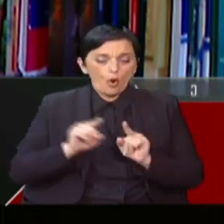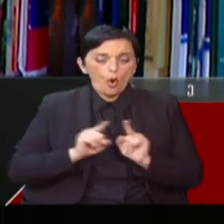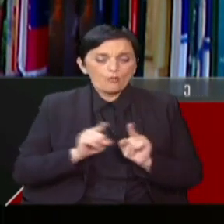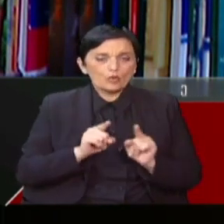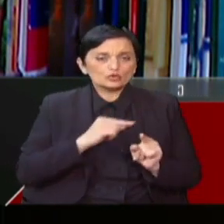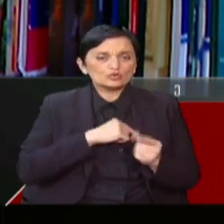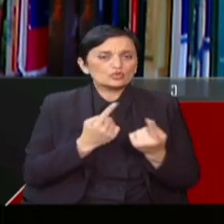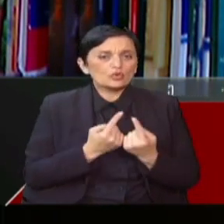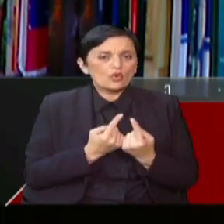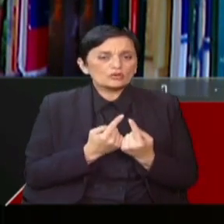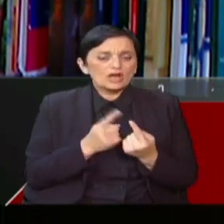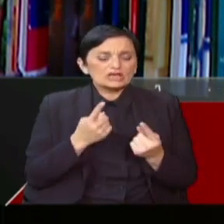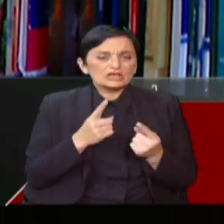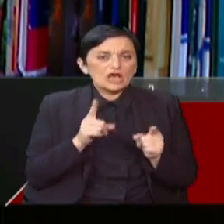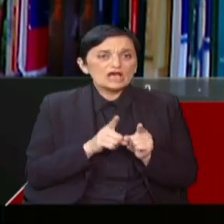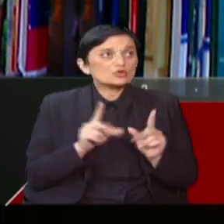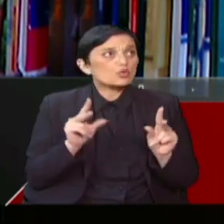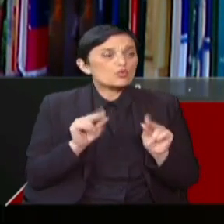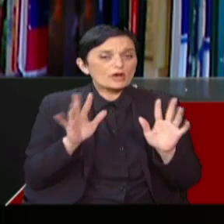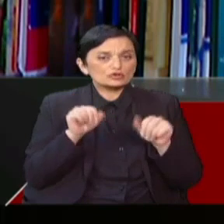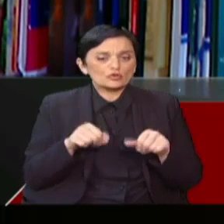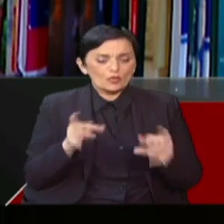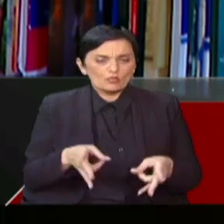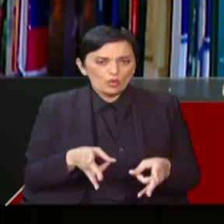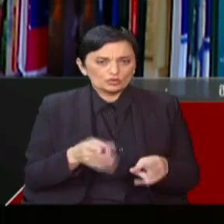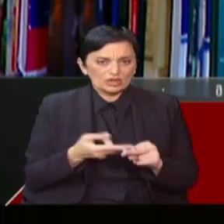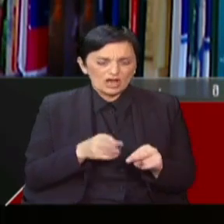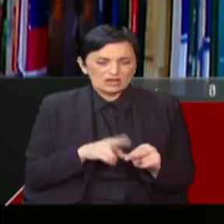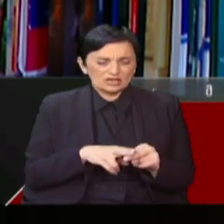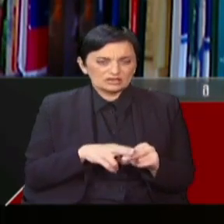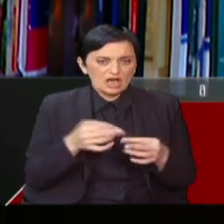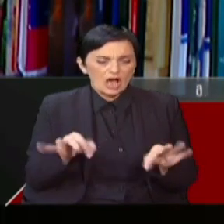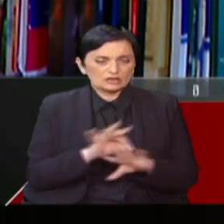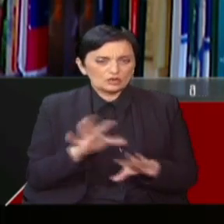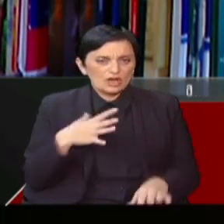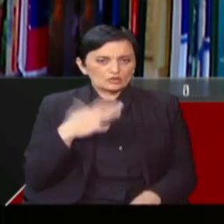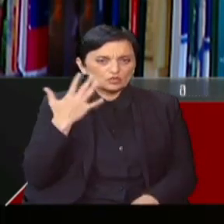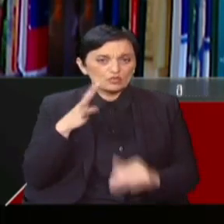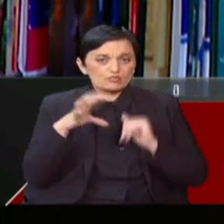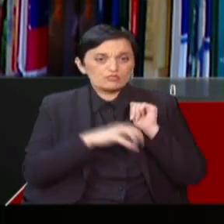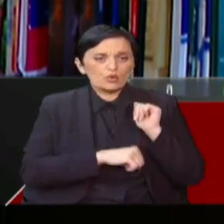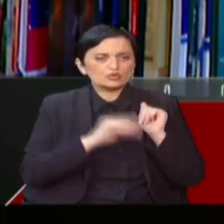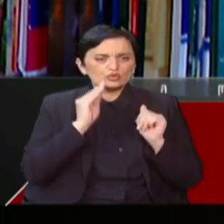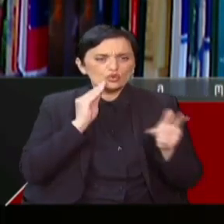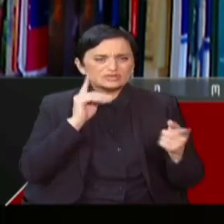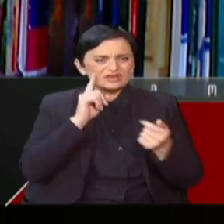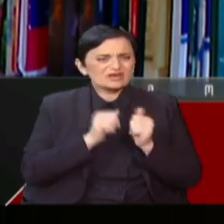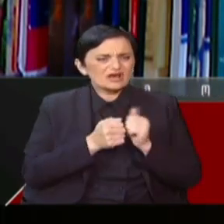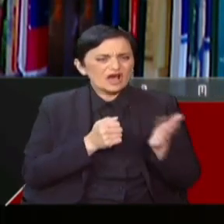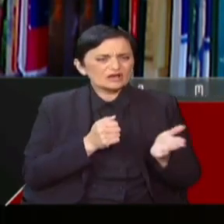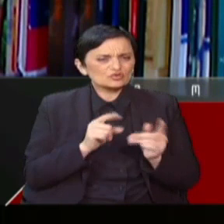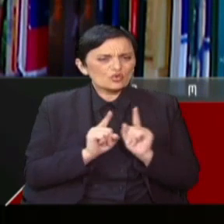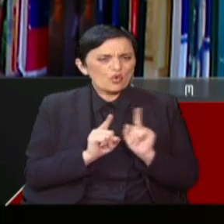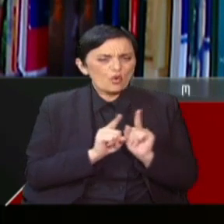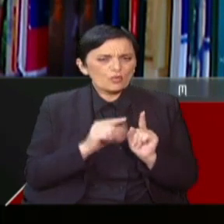აი რა შეიძლება ესეთი უბედურება მოხდეს რომ ეს არ დაუშვას ქართულმა ოცნებამ და ბოლოს როდის გახსოვთ, როდესაც